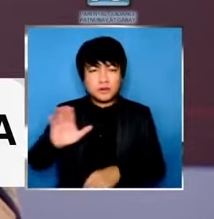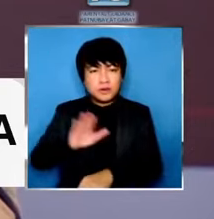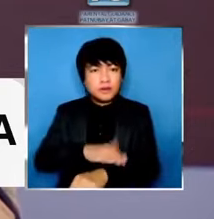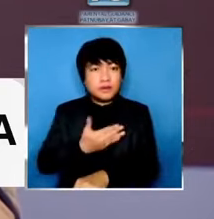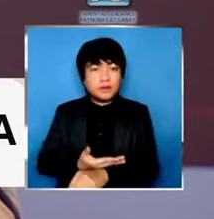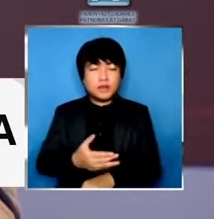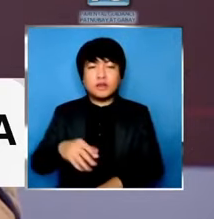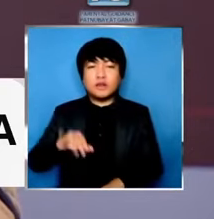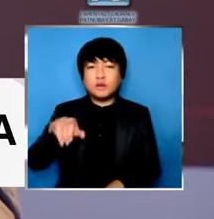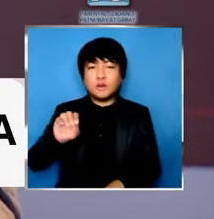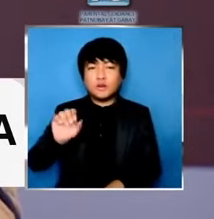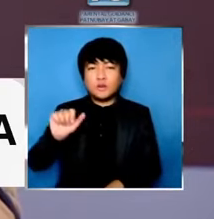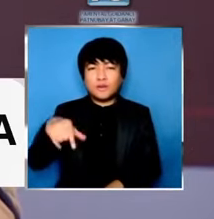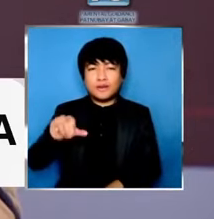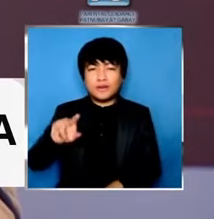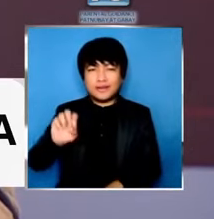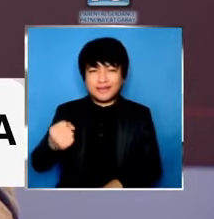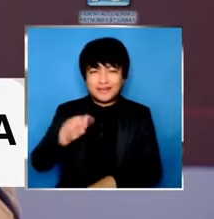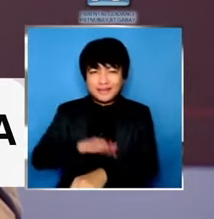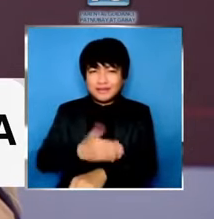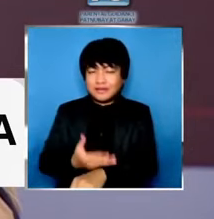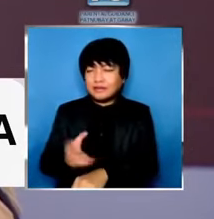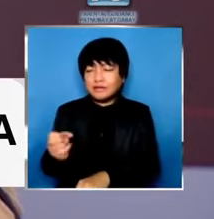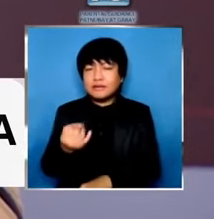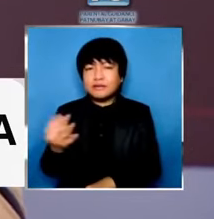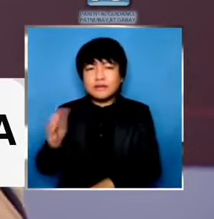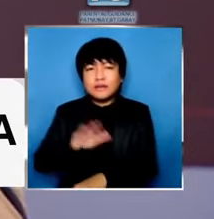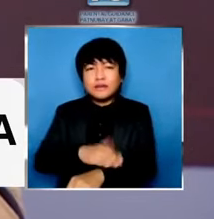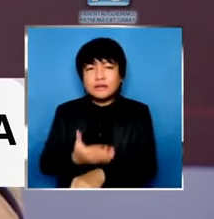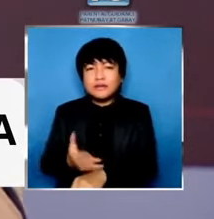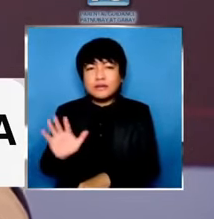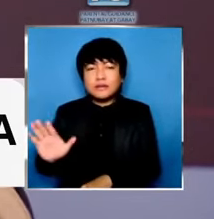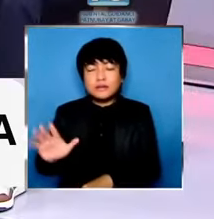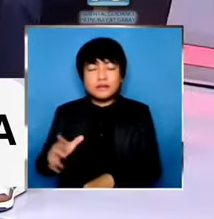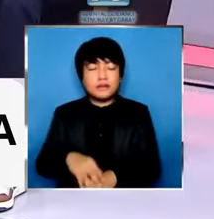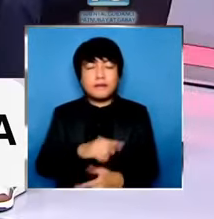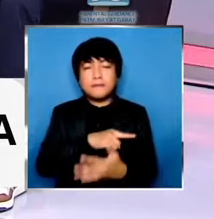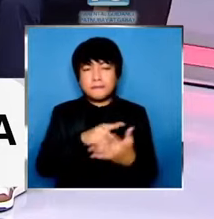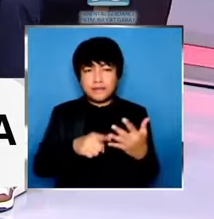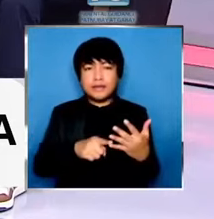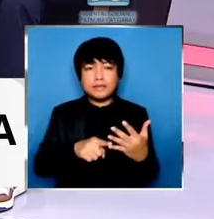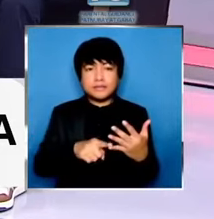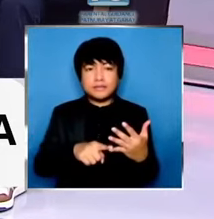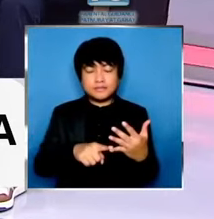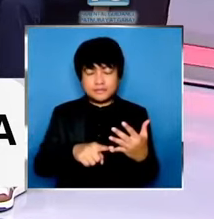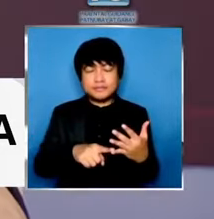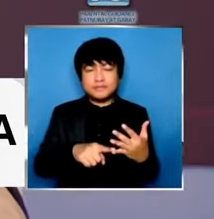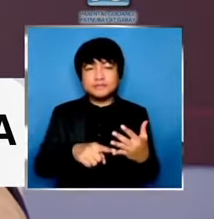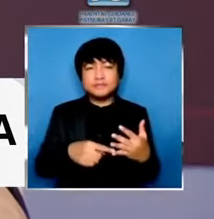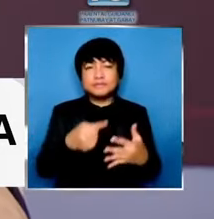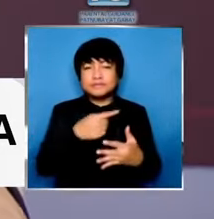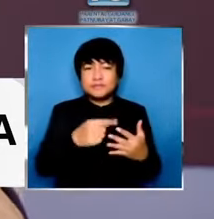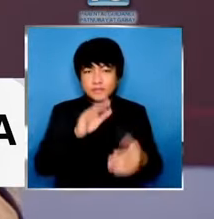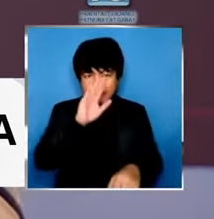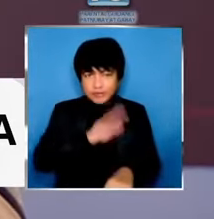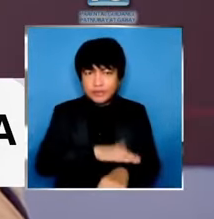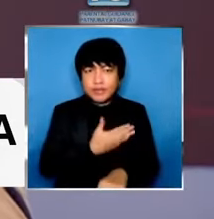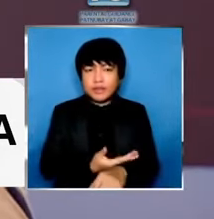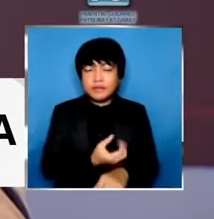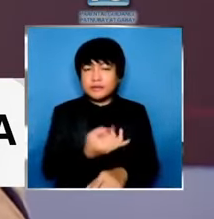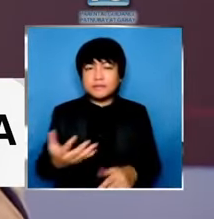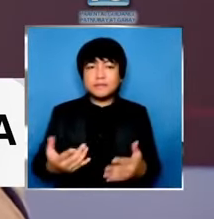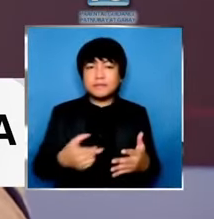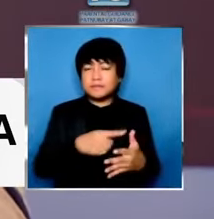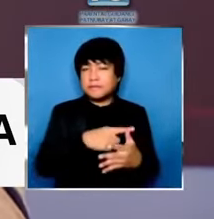no? Ilan lahat ng anak ni Dainy ngayon? So, Lima. Patrick, Frances, happy birthday, anak. Birthday ngayon ni Frances. Happy birthday.